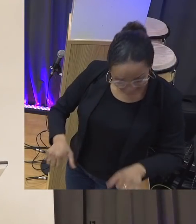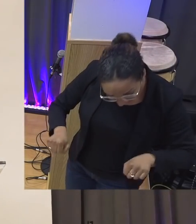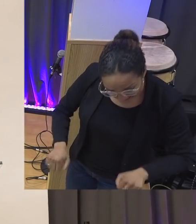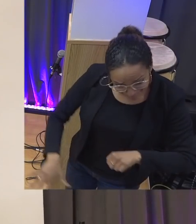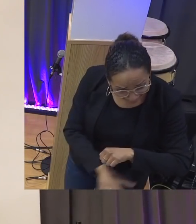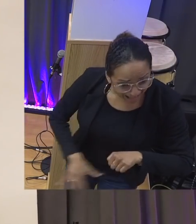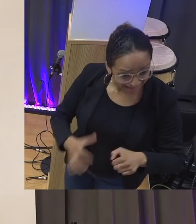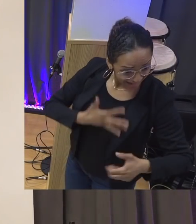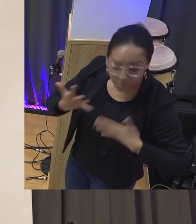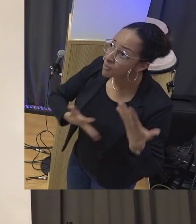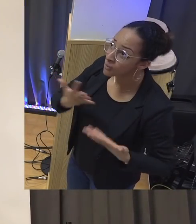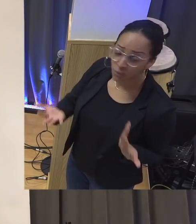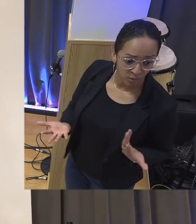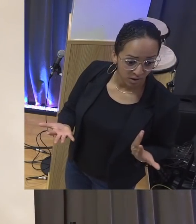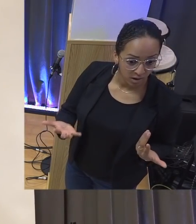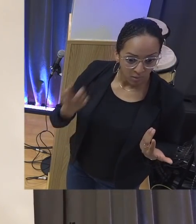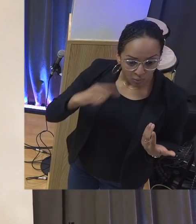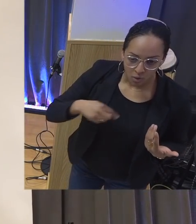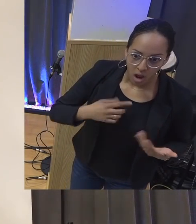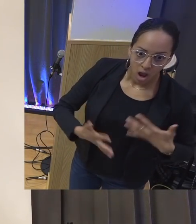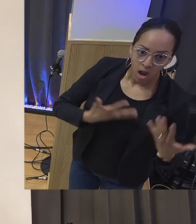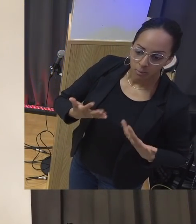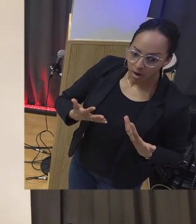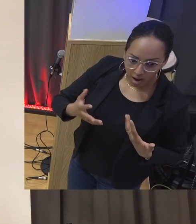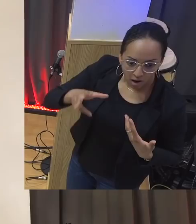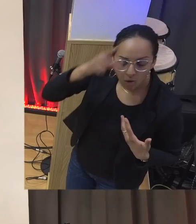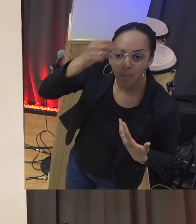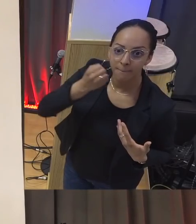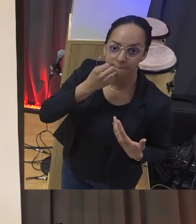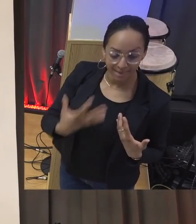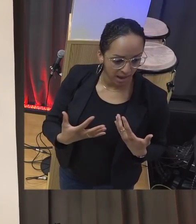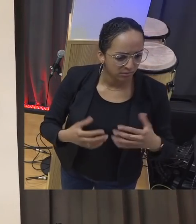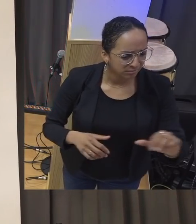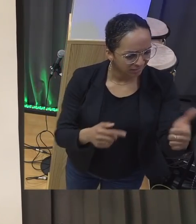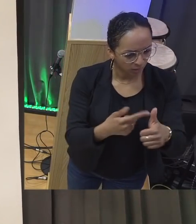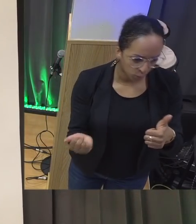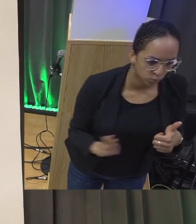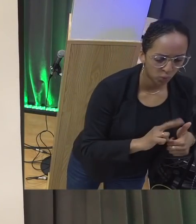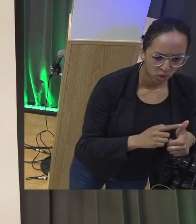afin qu'on puisse comprendre finalement toutes les dimensions de cet amour. Tout d'abord, la force.